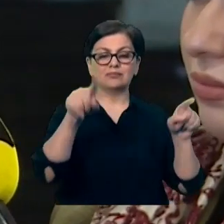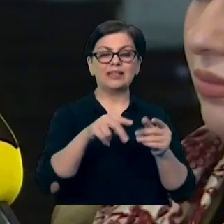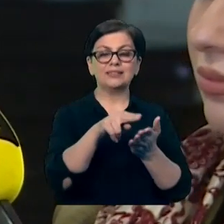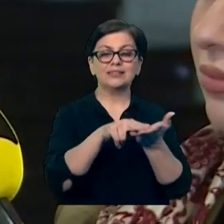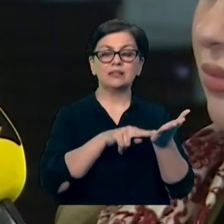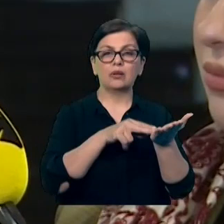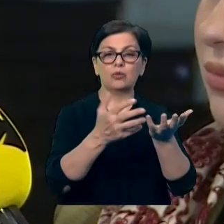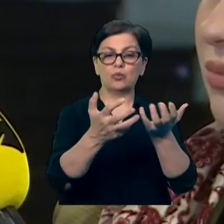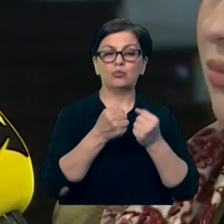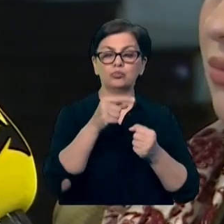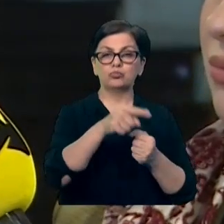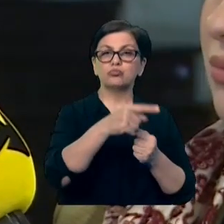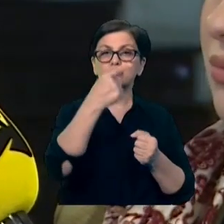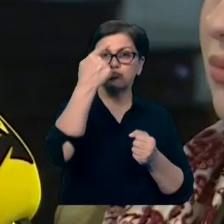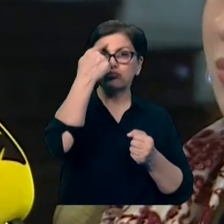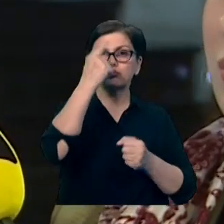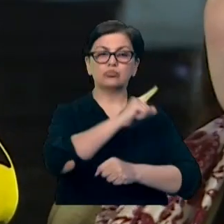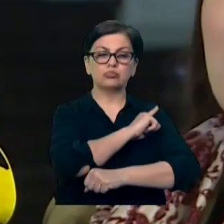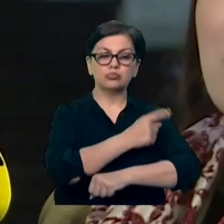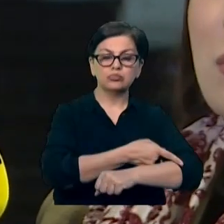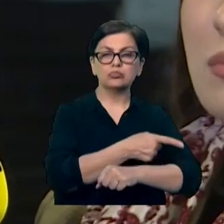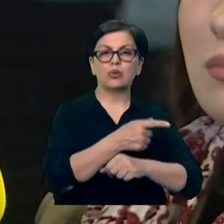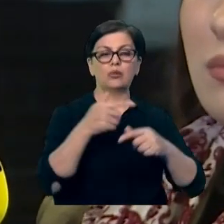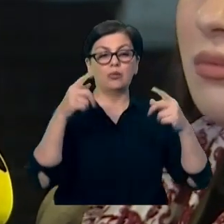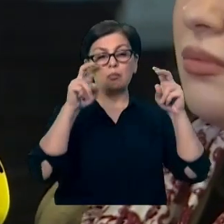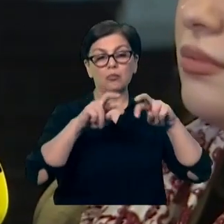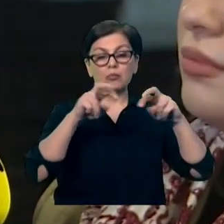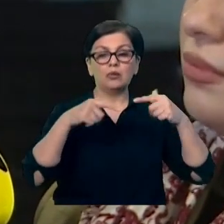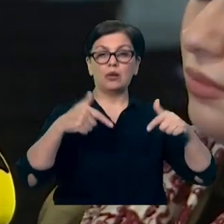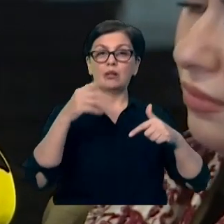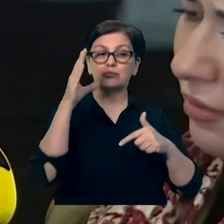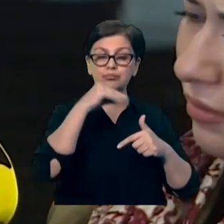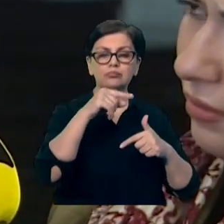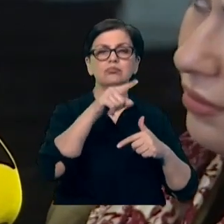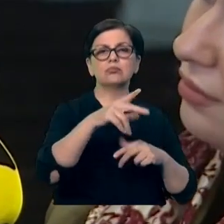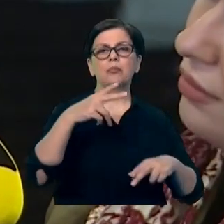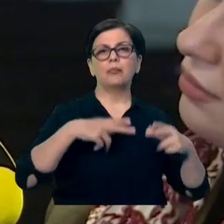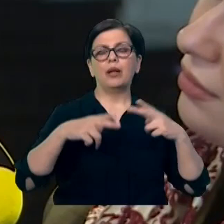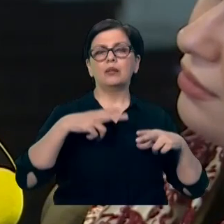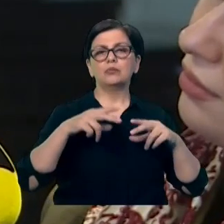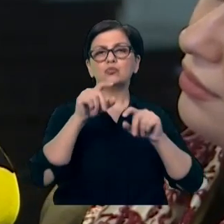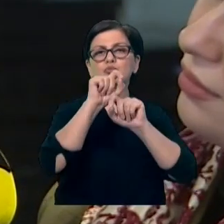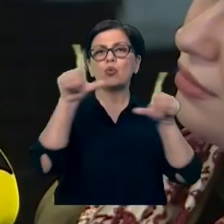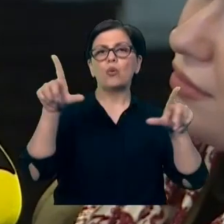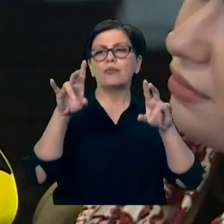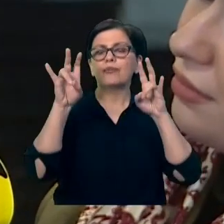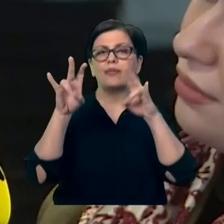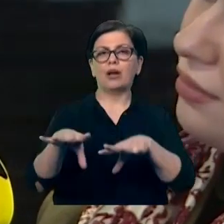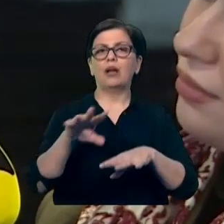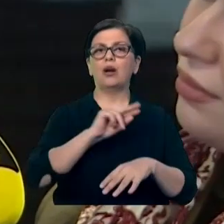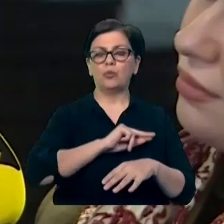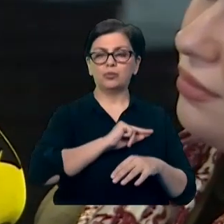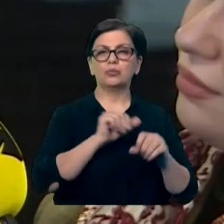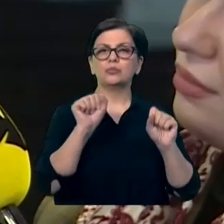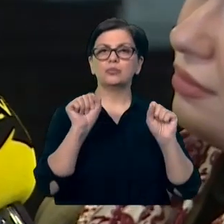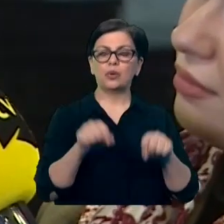bilik və bacarığını sübut edə bilirsə, yəni dərs deyə bilirsə, biz onu məktəbdə təbii ki, saxlayıb dərsini necə ki indi olsa olan adamlar dərs deyir, amma bir